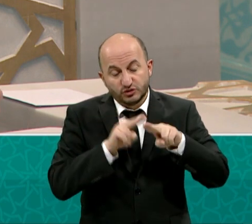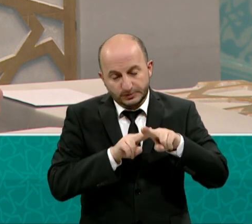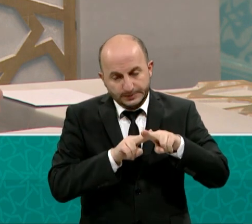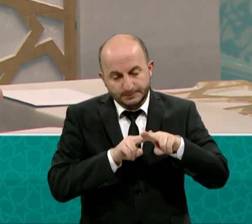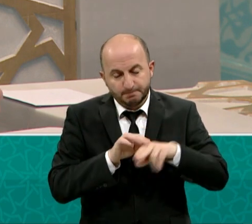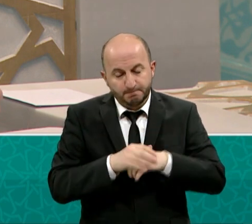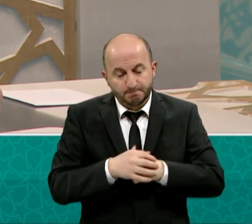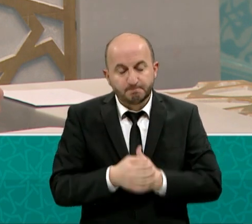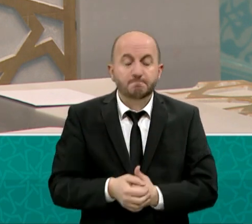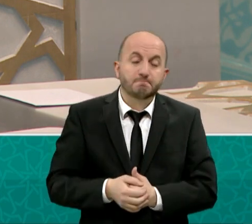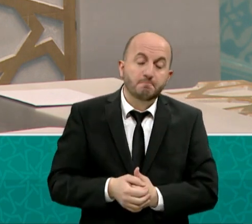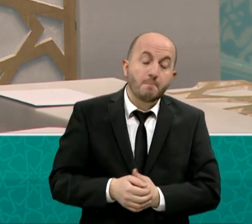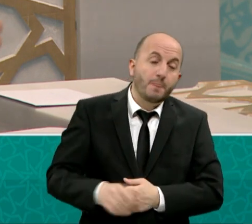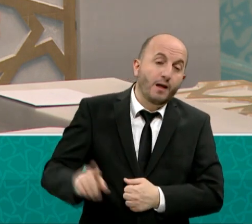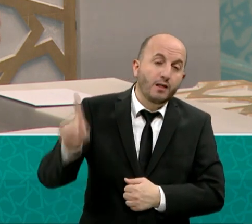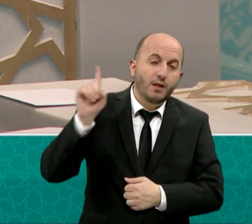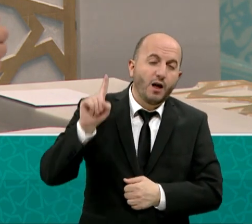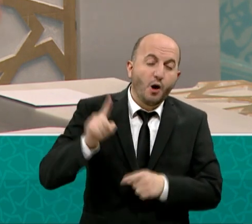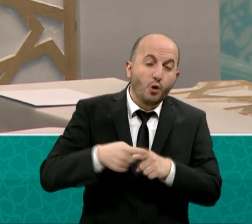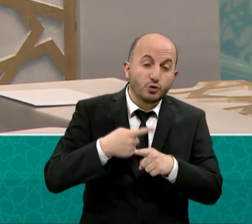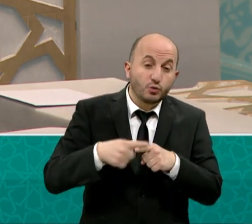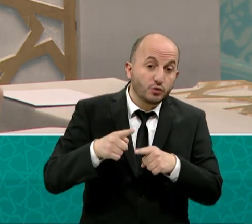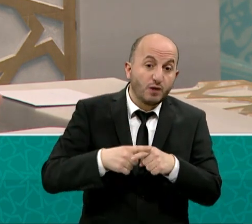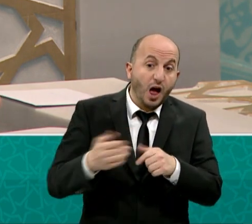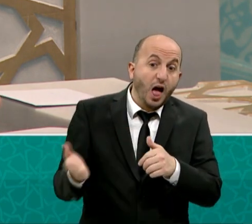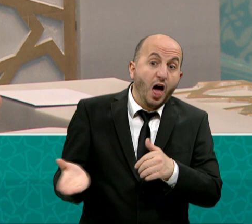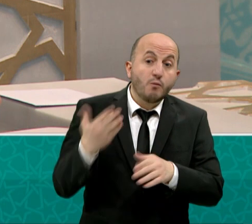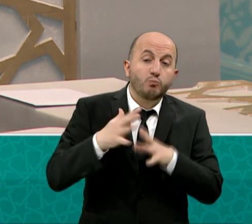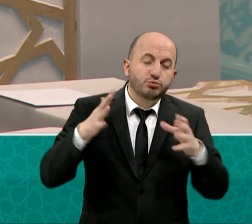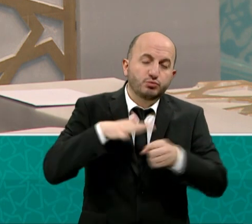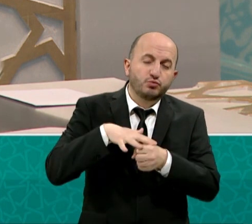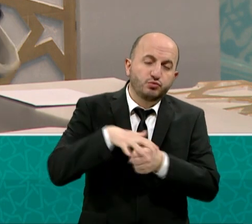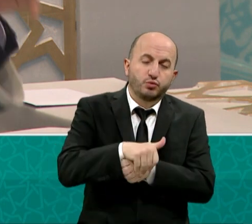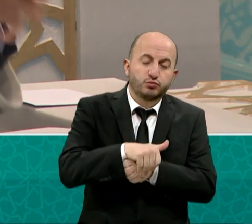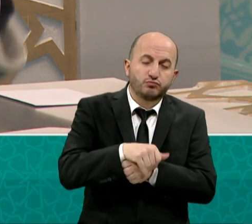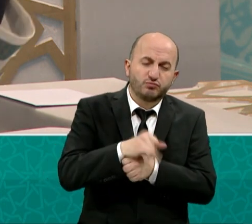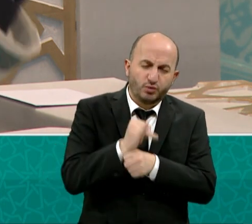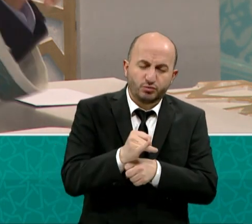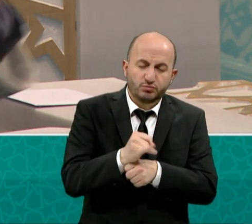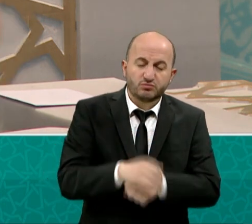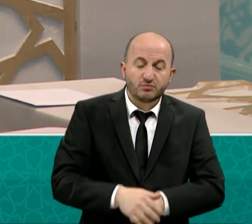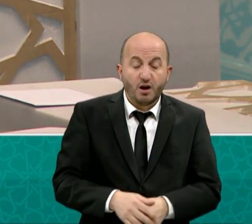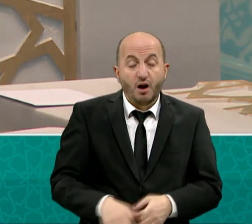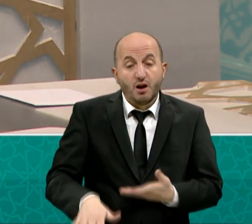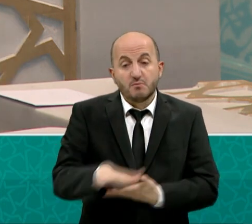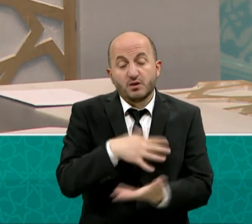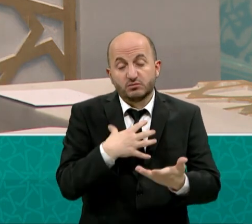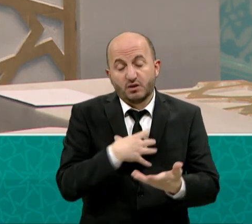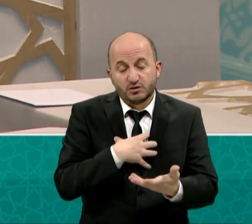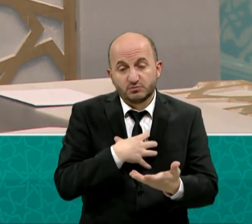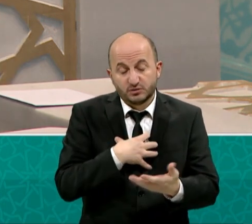zulmün azim. Allah'a ortak koşmak en büyük zulümdür. Alemlerin Rabbine, kainatın